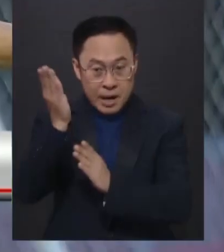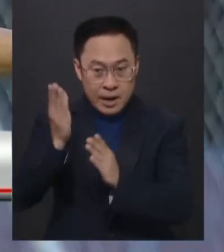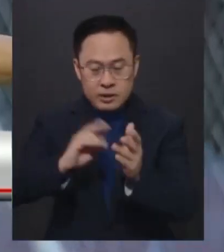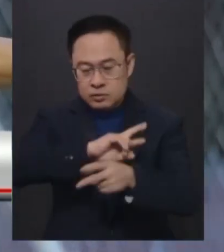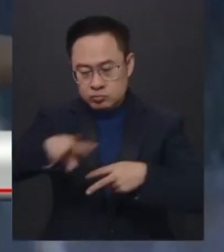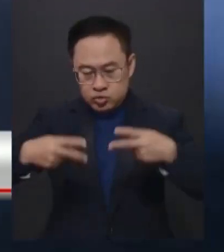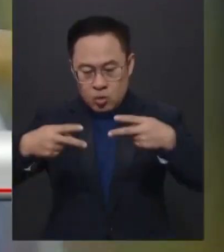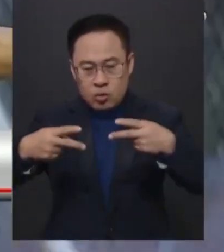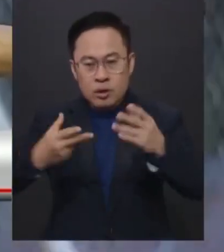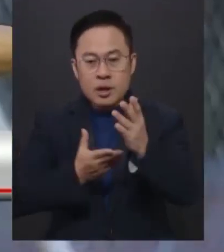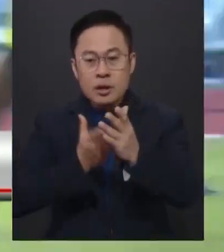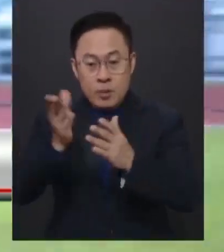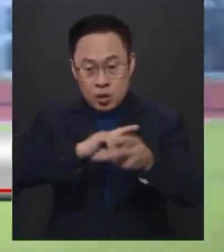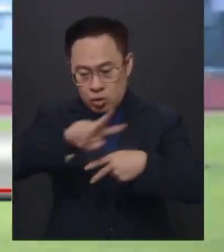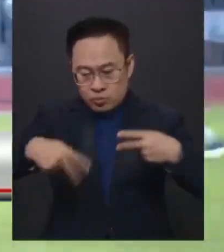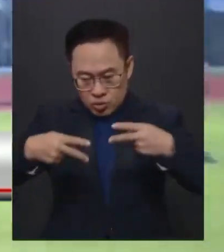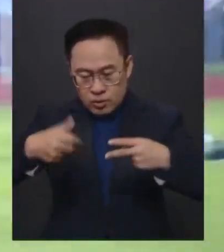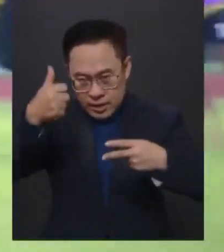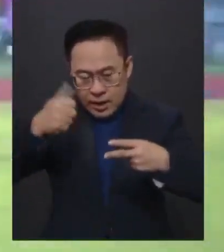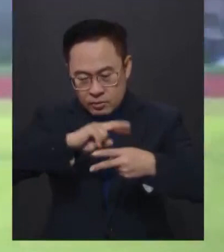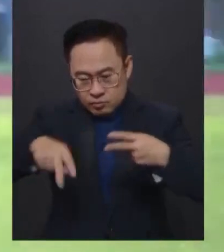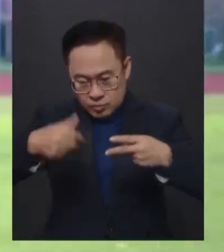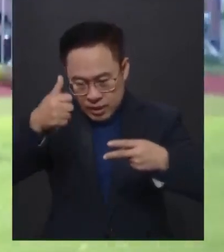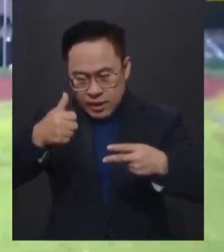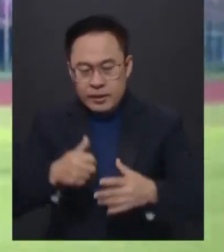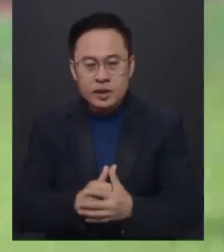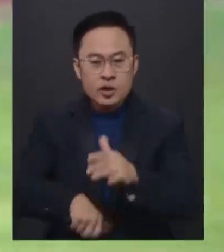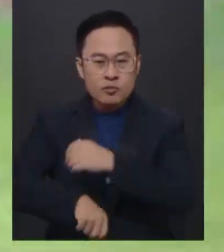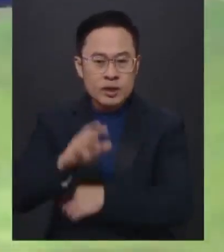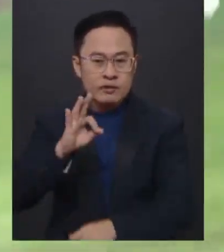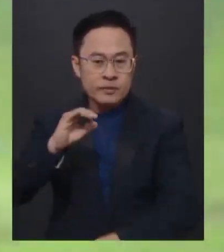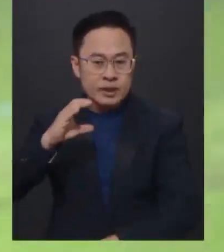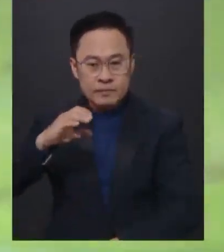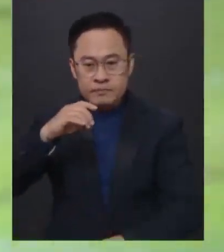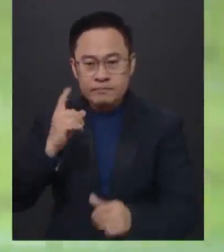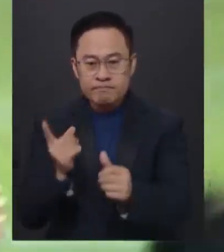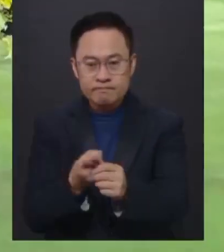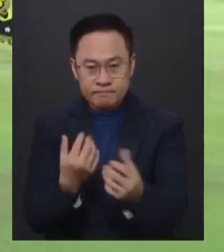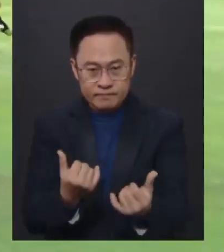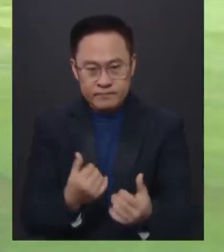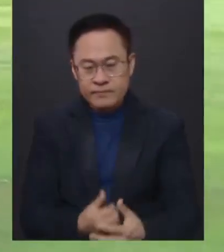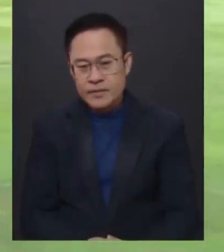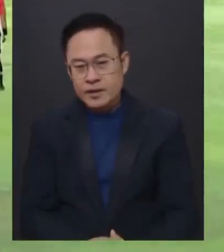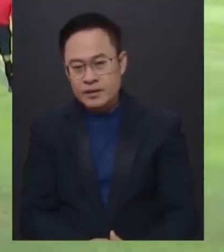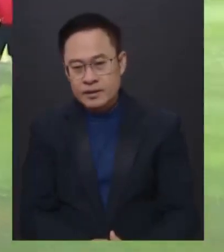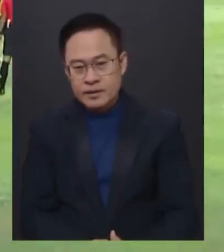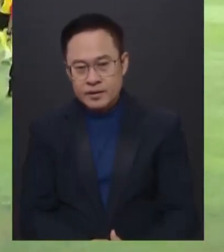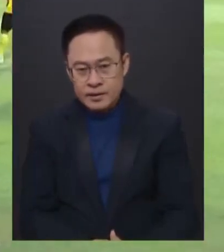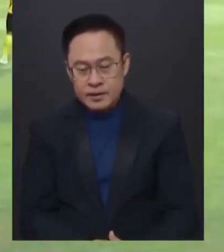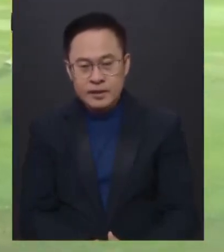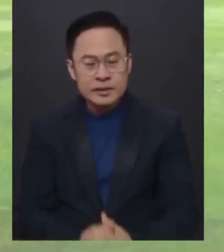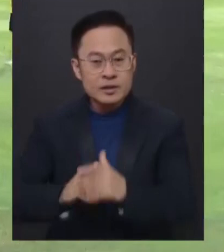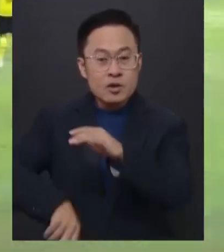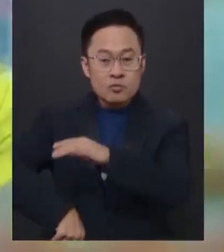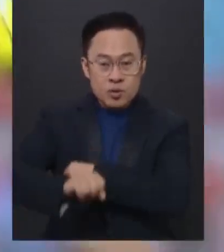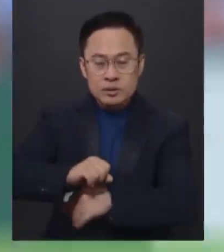ชลบุรี FC ผ่านเข้าสู่รอบรองชนะเลิศในศึกช้าง FA ครับได้สำเร็จนะครับโอ้โหเนี่ยครับคือเหตุผลที่